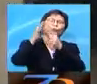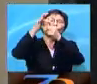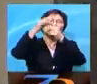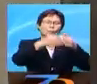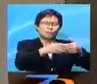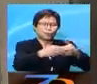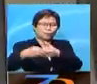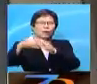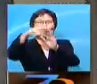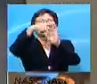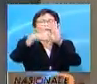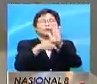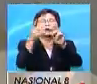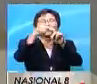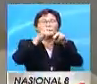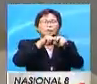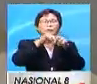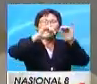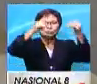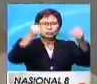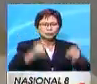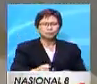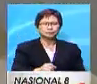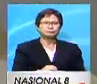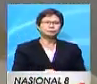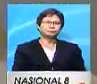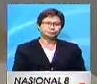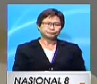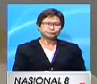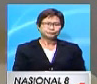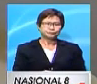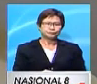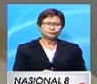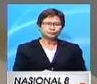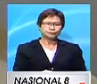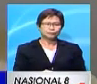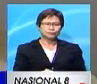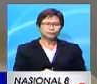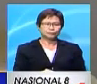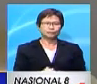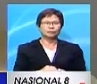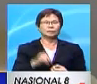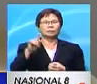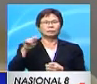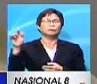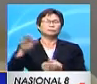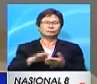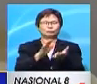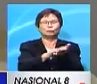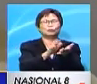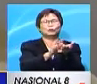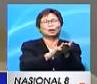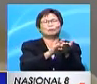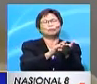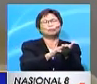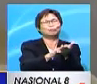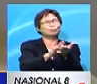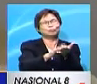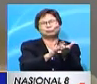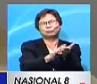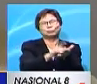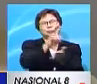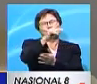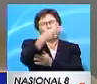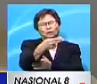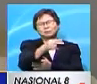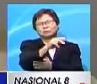bimbingan khusus kepada jemaah menteri Haji memang bagi pujian yang tabung haji adalah